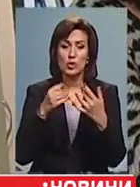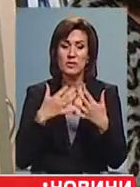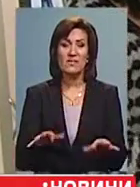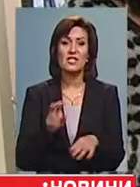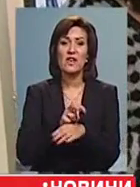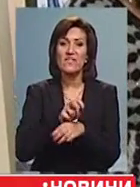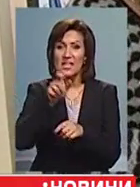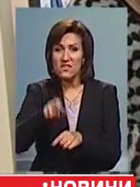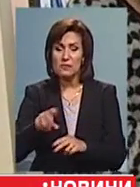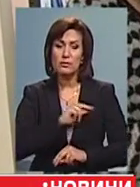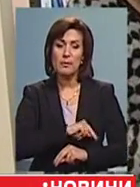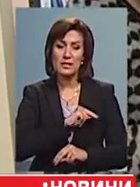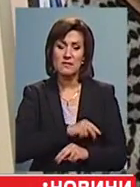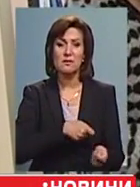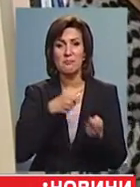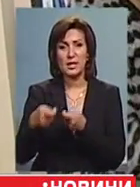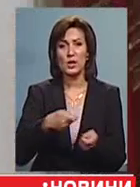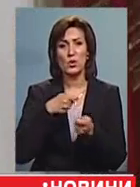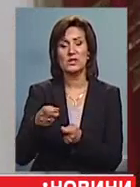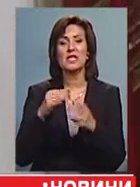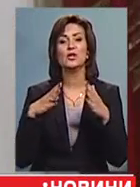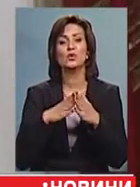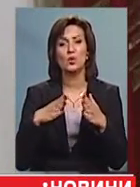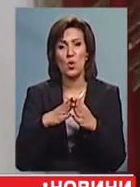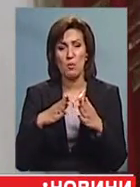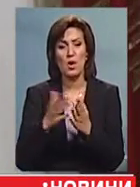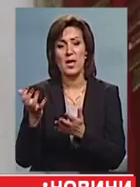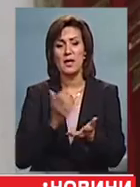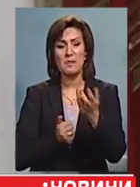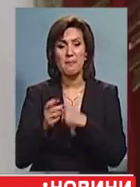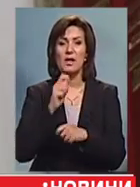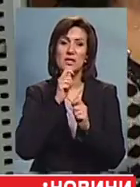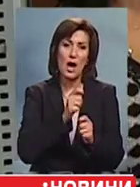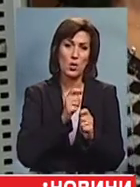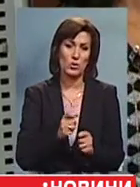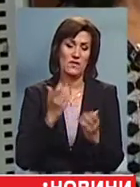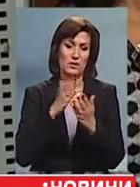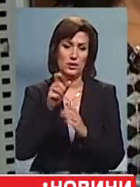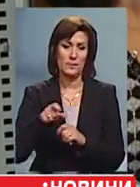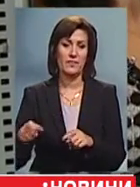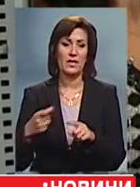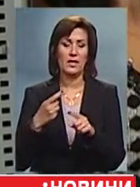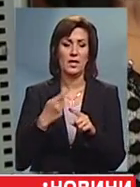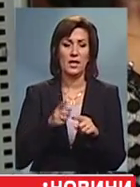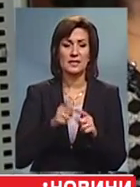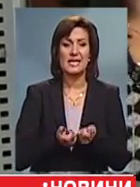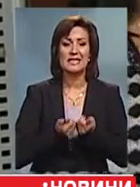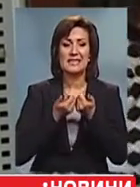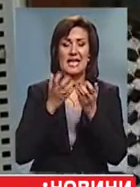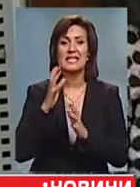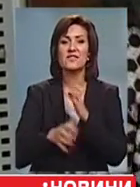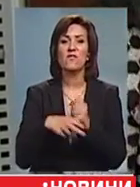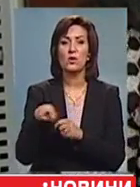втрачати відвідувачів, працівники читалень приносять літературу з дому і приймають книжки в дарунок від читачів. Ця серія світової літератури, яку